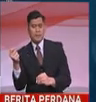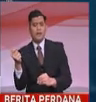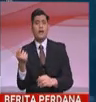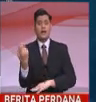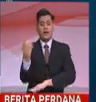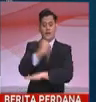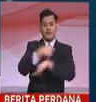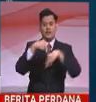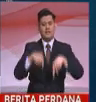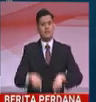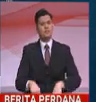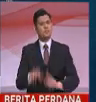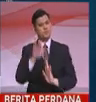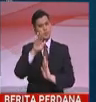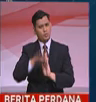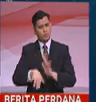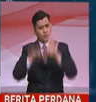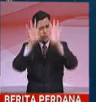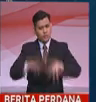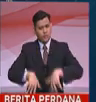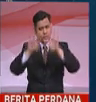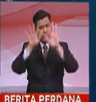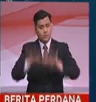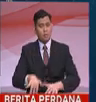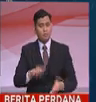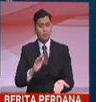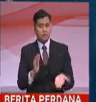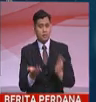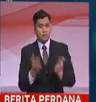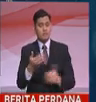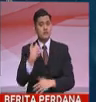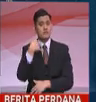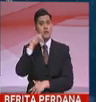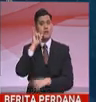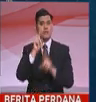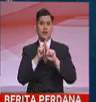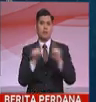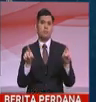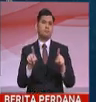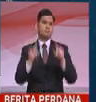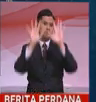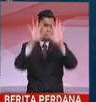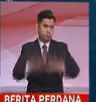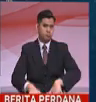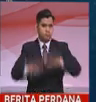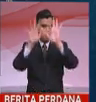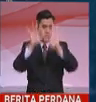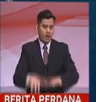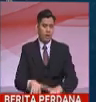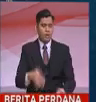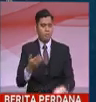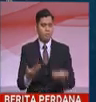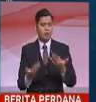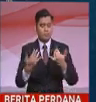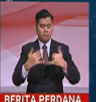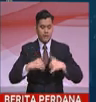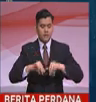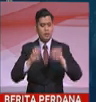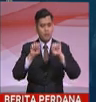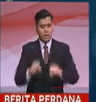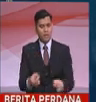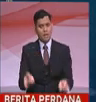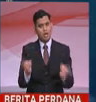nampaknya kurang lebat jika berbanding dengan semalam. Walau bagaimanapun, potensi hujan lebat dan juga cuaca lembap kita jangkakan masih lagi akan